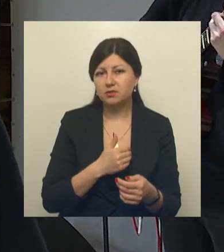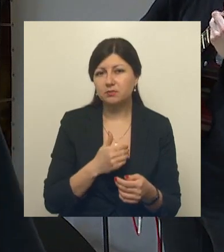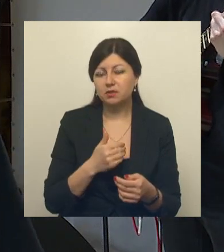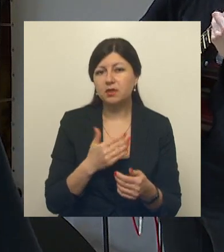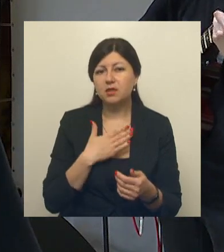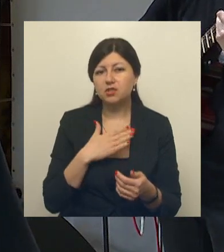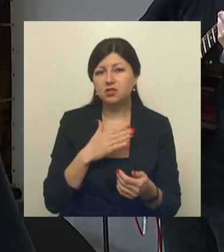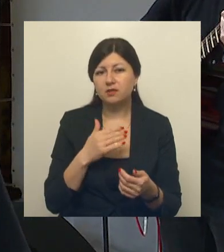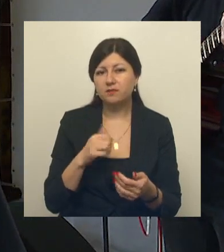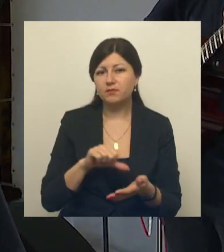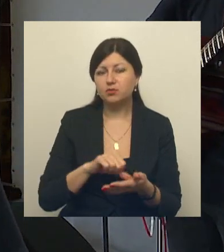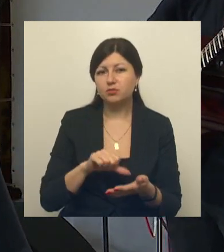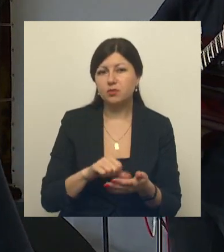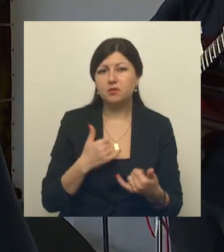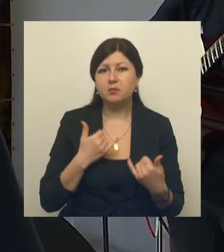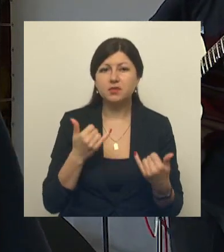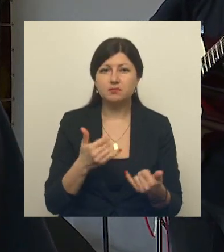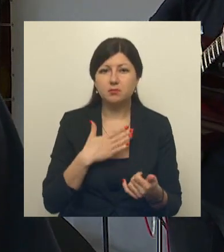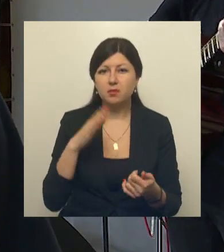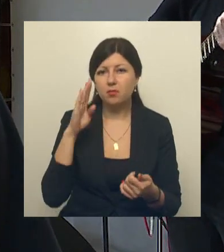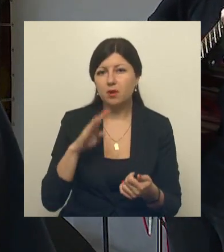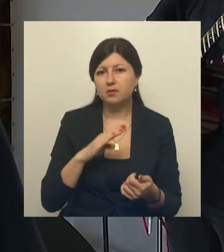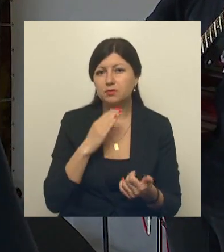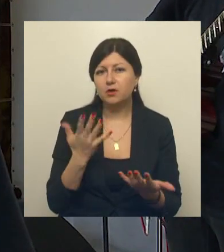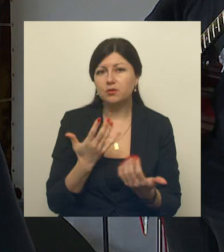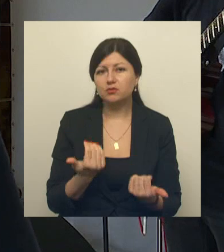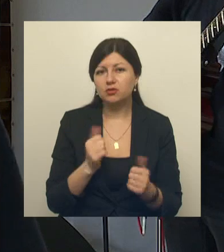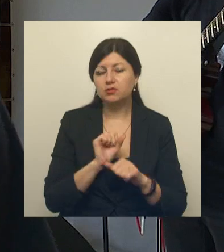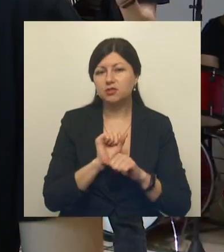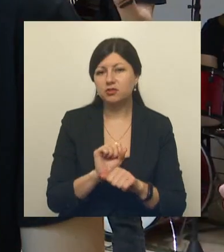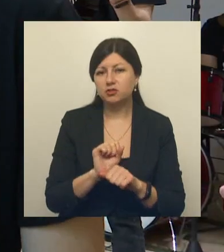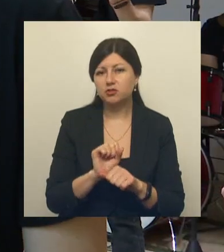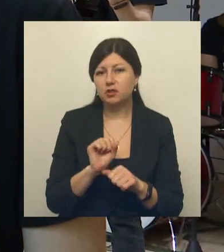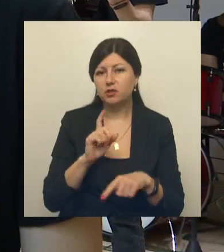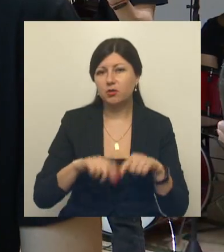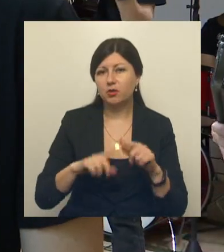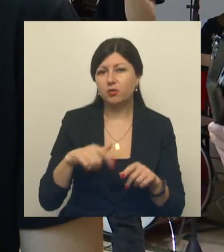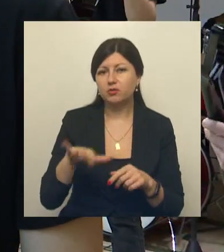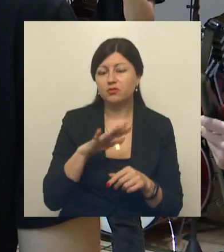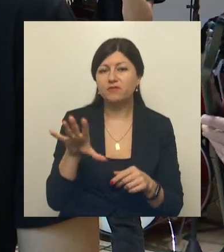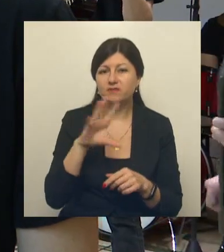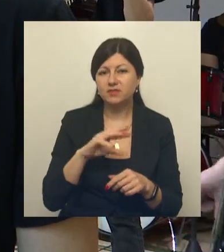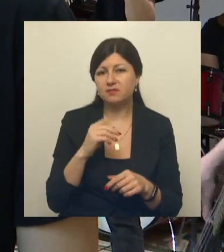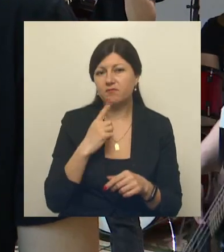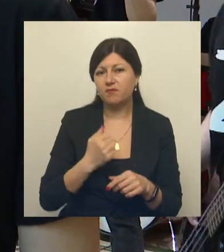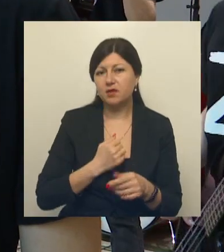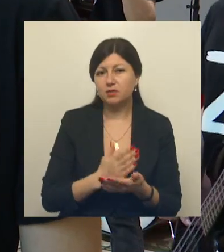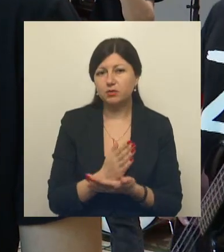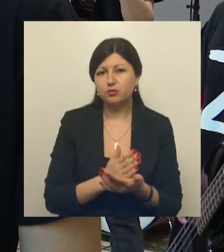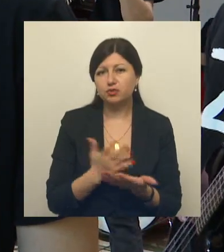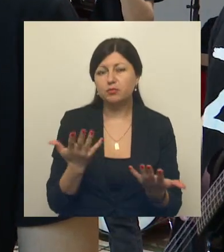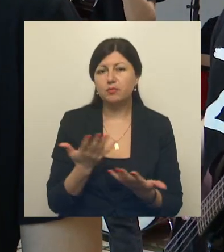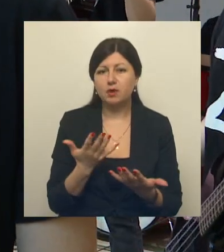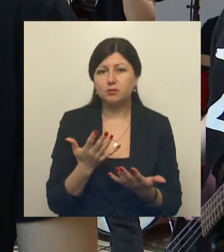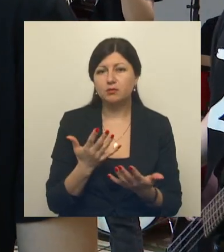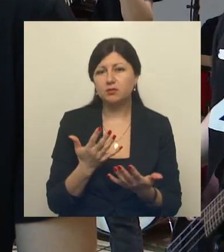наши выступления посвящены моему отцу, который сейчас защищает Родину, и всем военнослужащим, которые